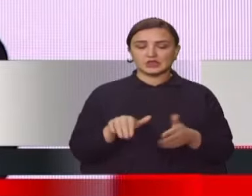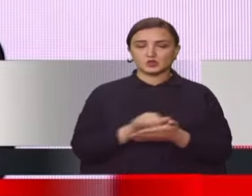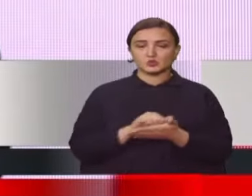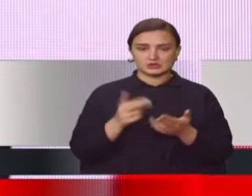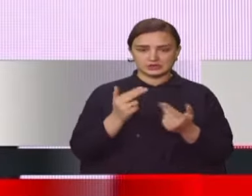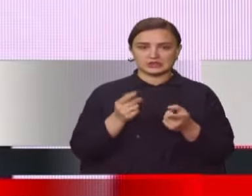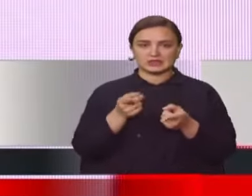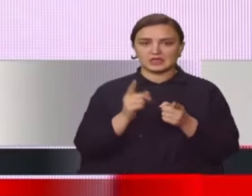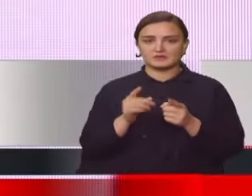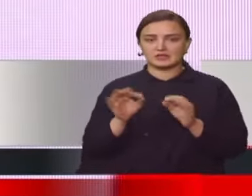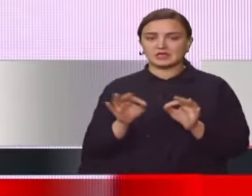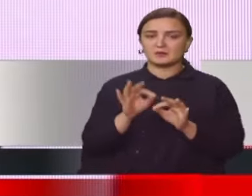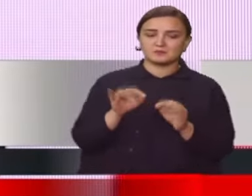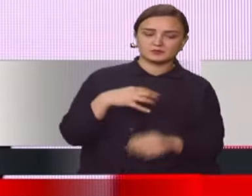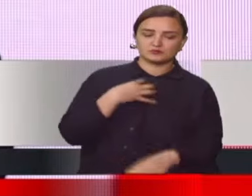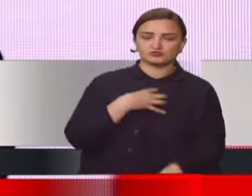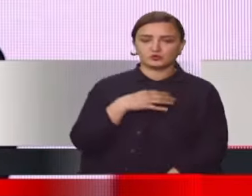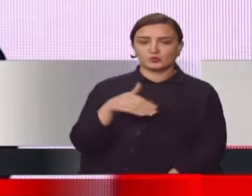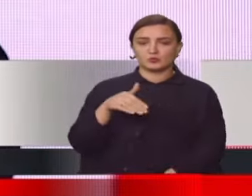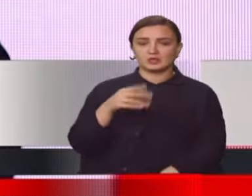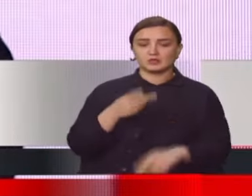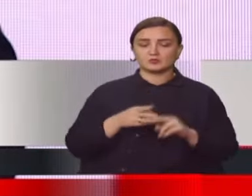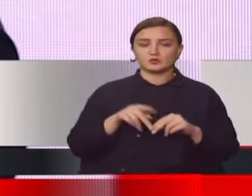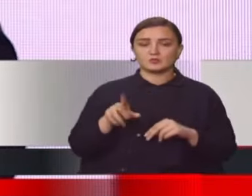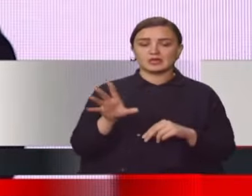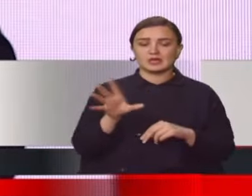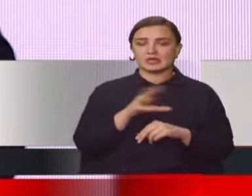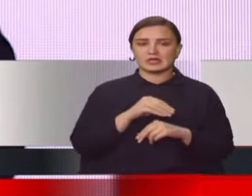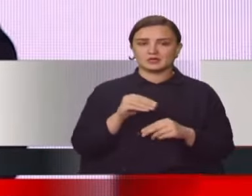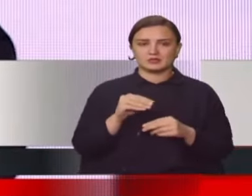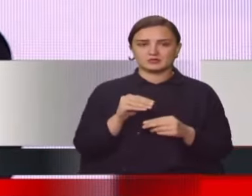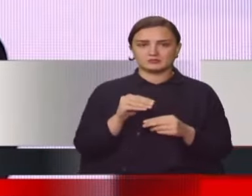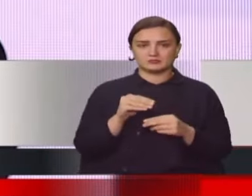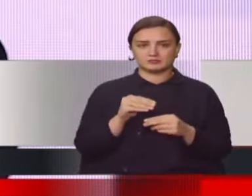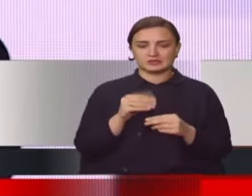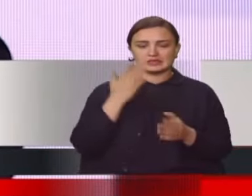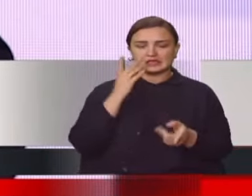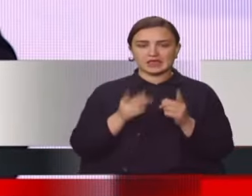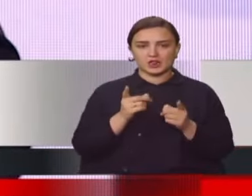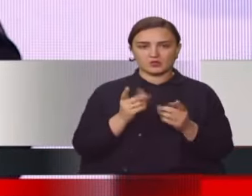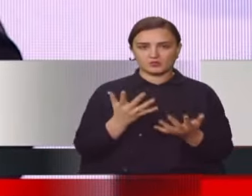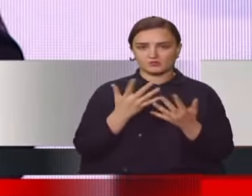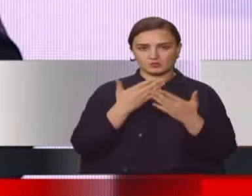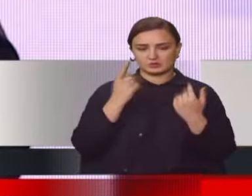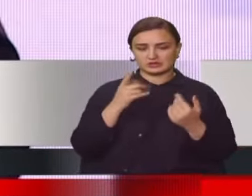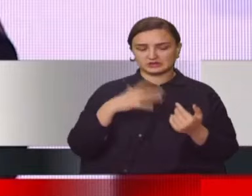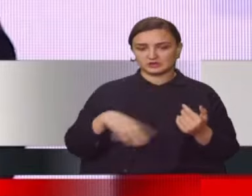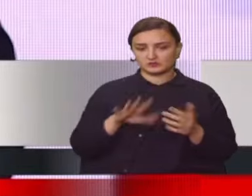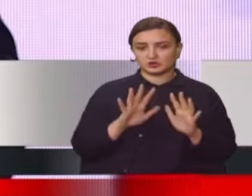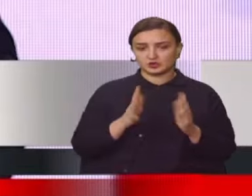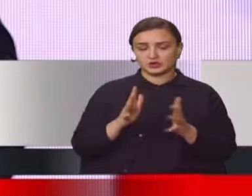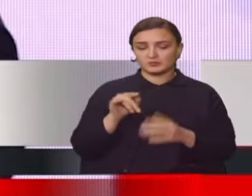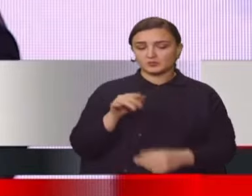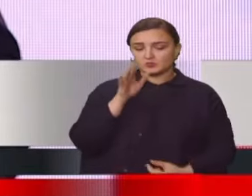მართლაც არანაირი ფასის მატარებელი არა, იმიტომ რომ ისინი აბსოლუტურად არასახავენ იმ რეალობას, რაც ქვეყანაში ხდება, მაშინ